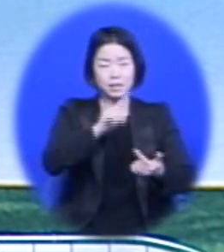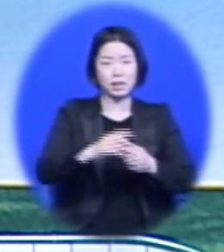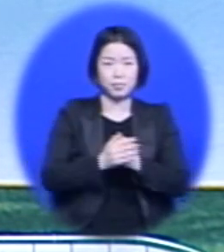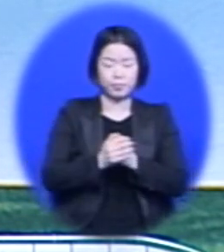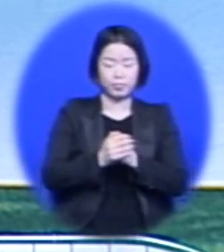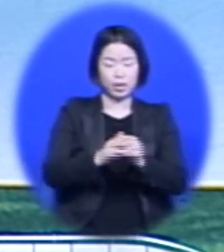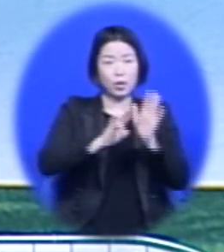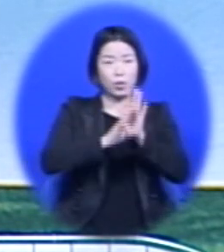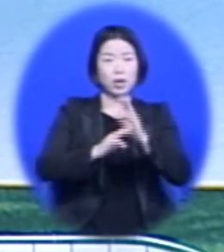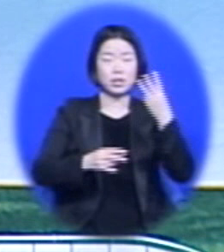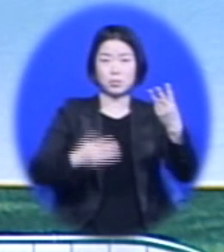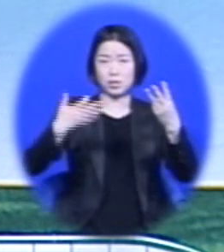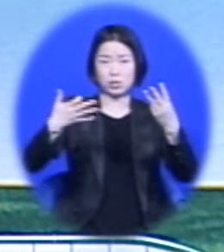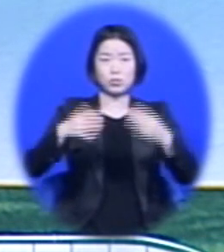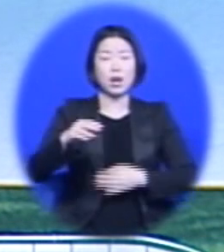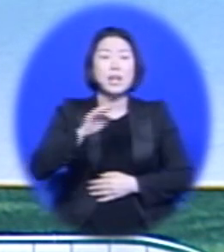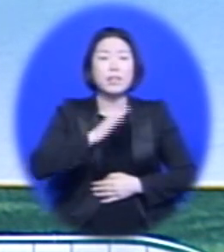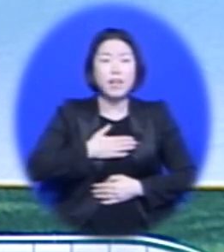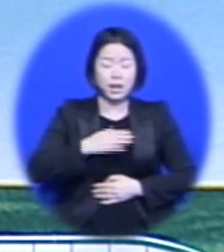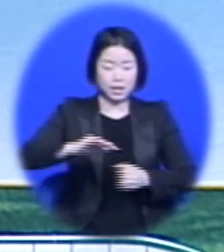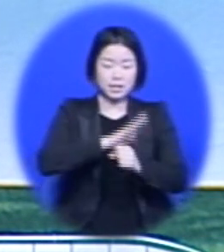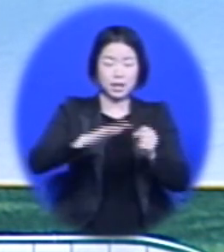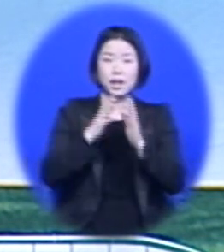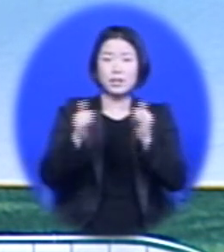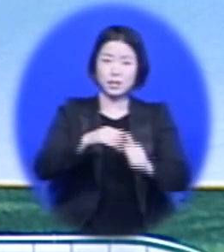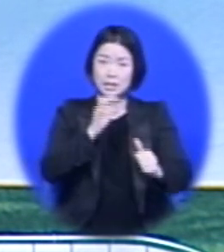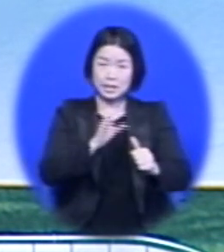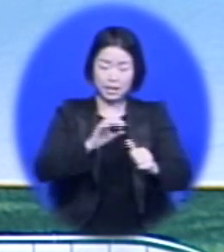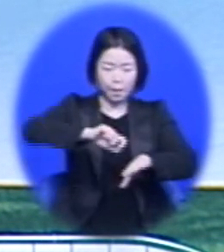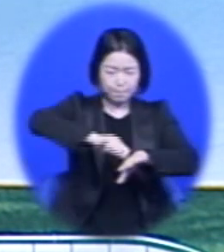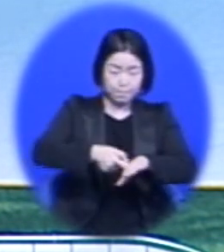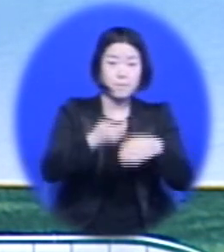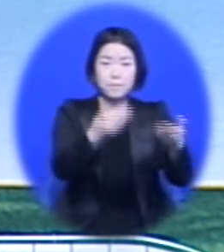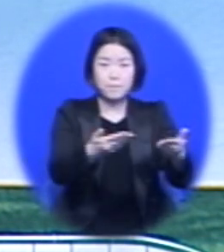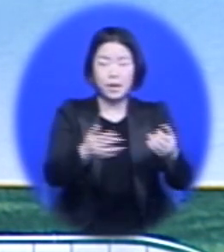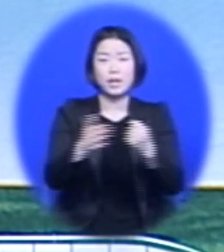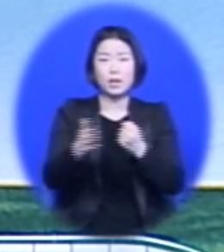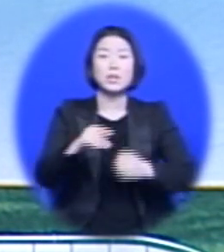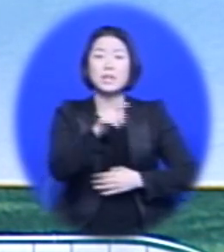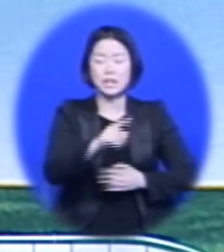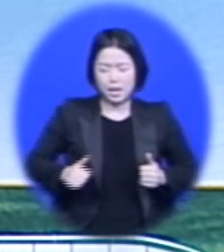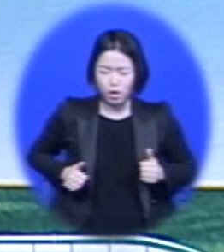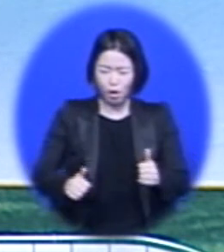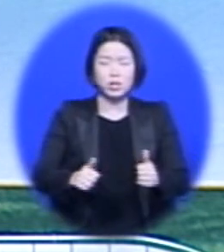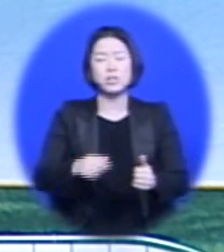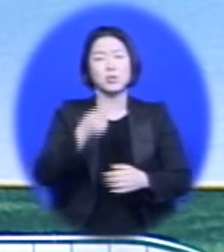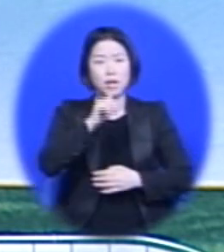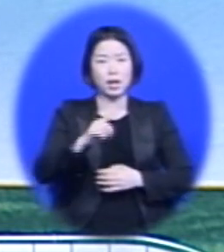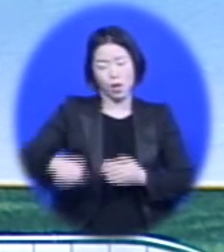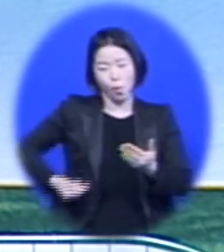요한계시록 3장 19절에 무릇 내가 사랑하는 자를 책망하여 징계하노니 그러므로 내가 열심을 내라 회개하라.